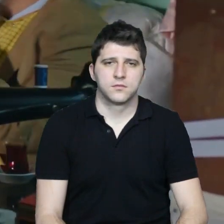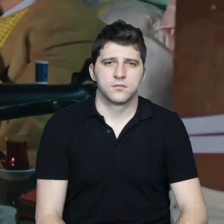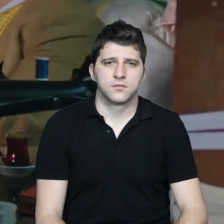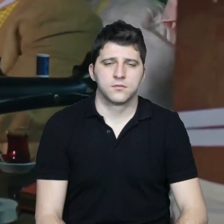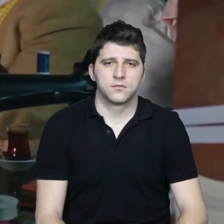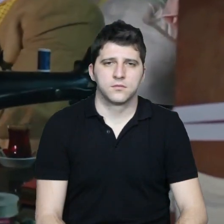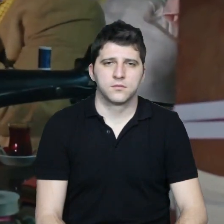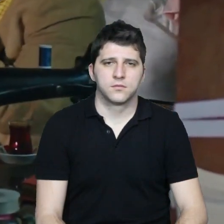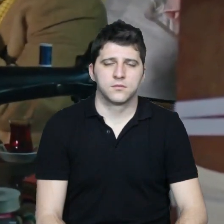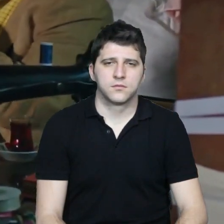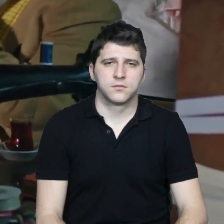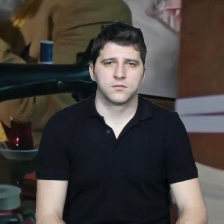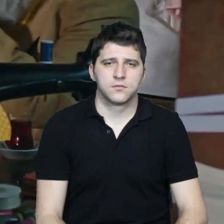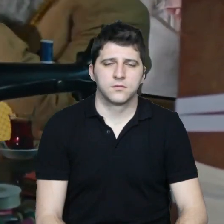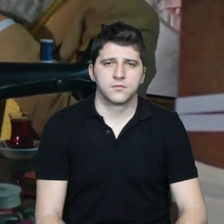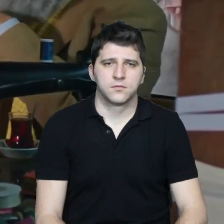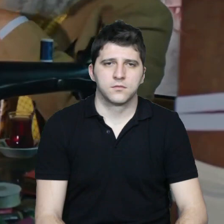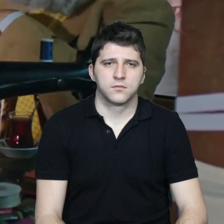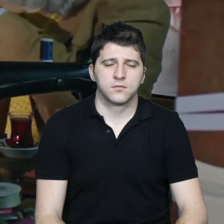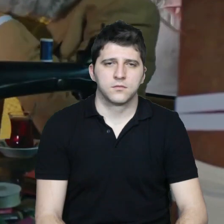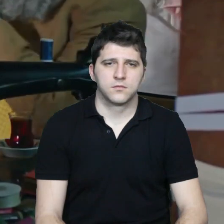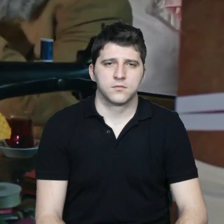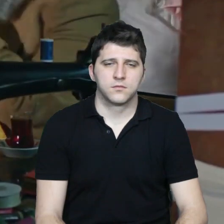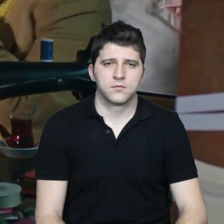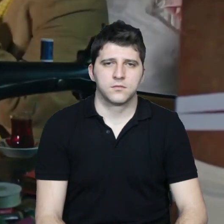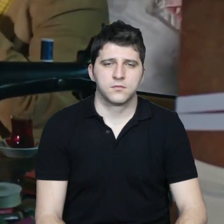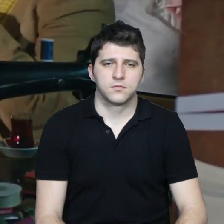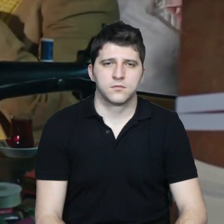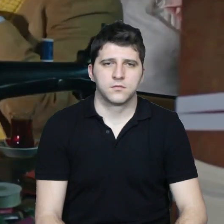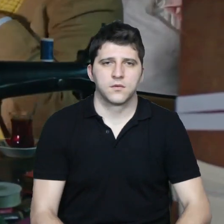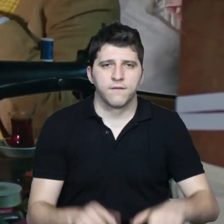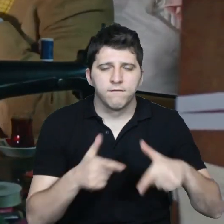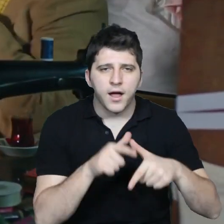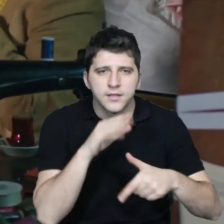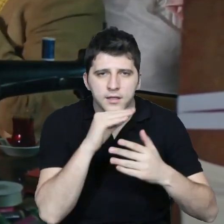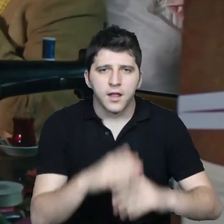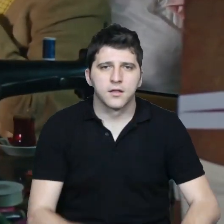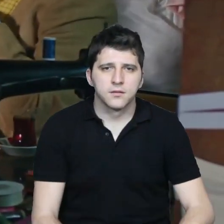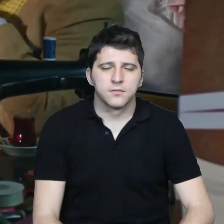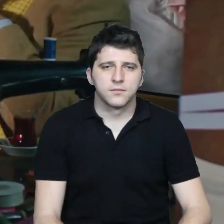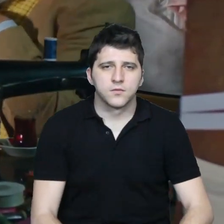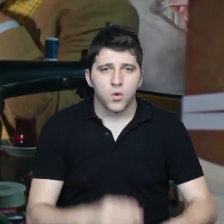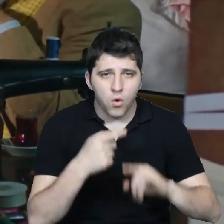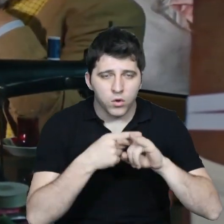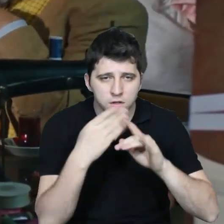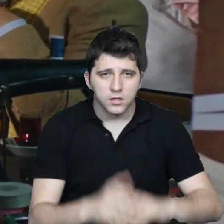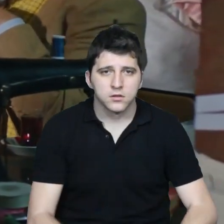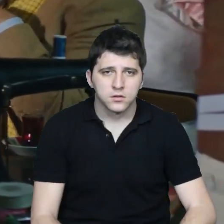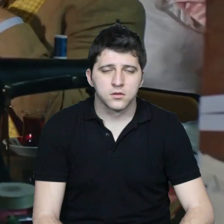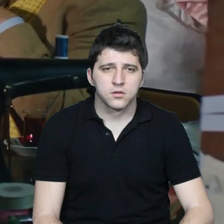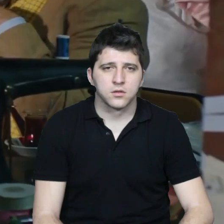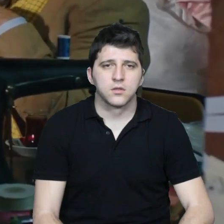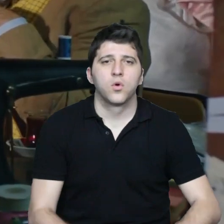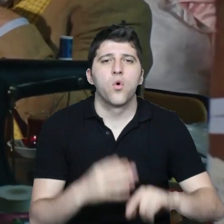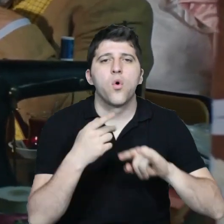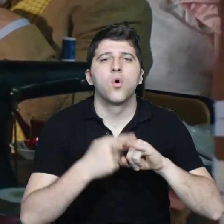bile Settar'ı. Settar santrale ne olmuş diye baş salladı. Faik dede, hoş geldin. El